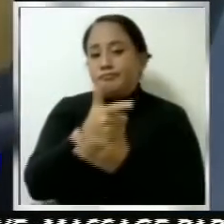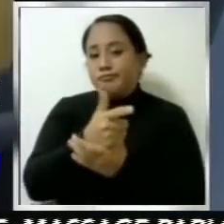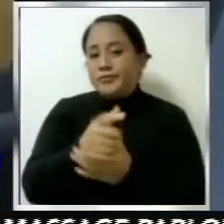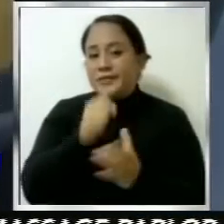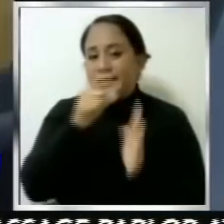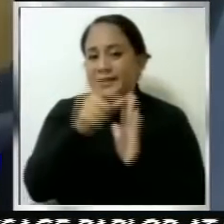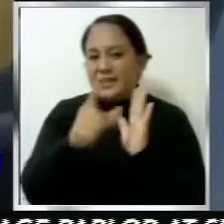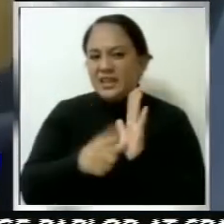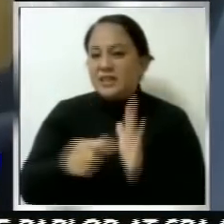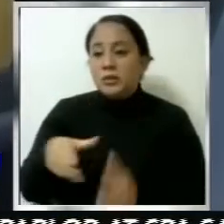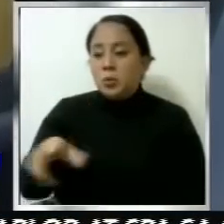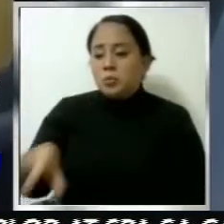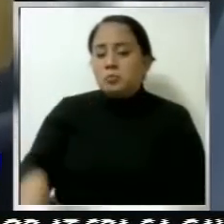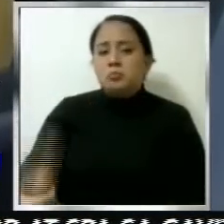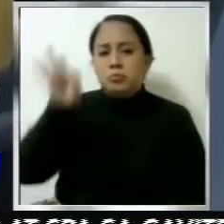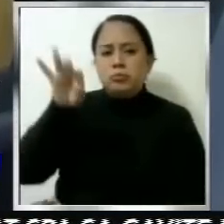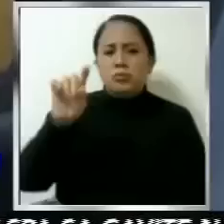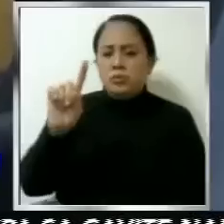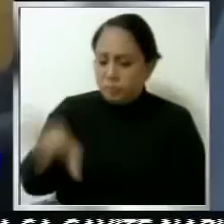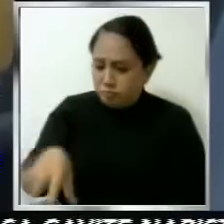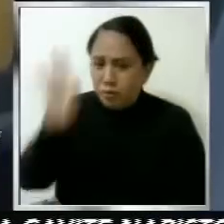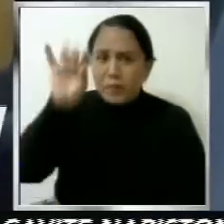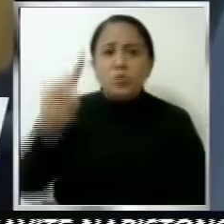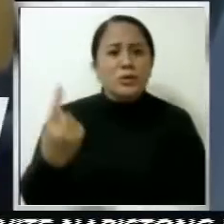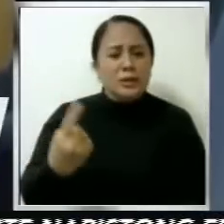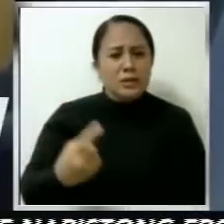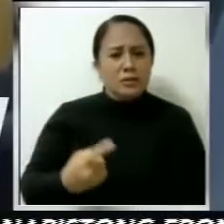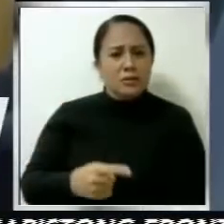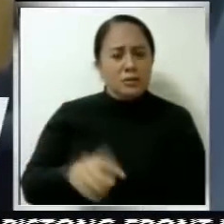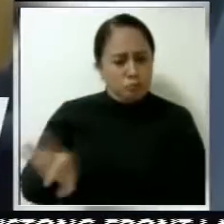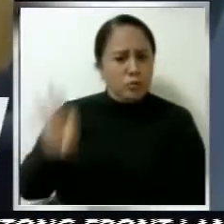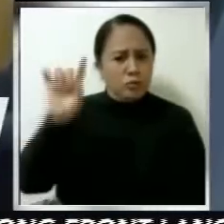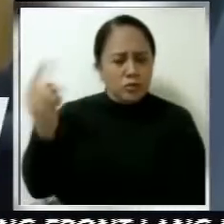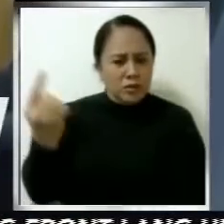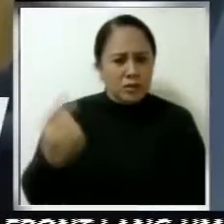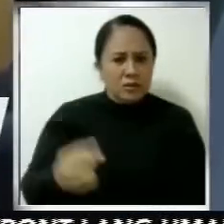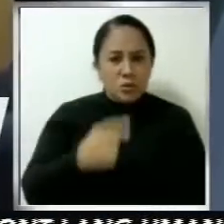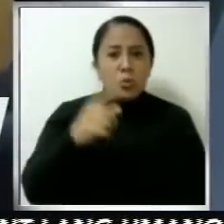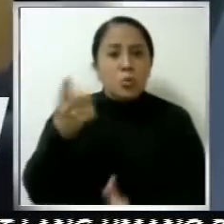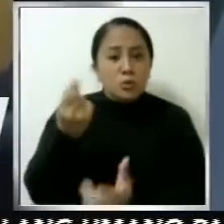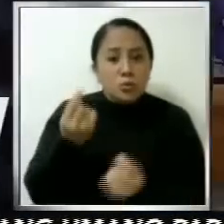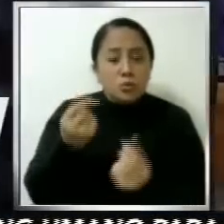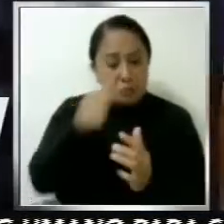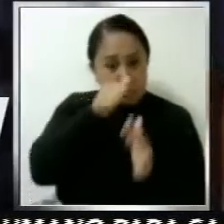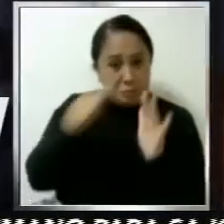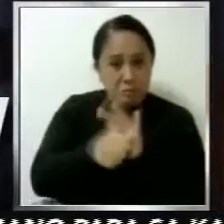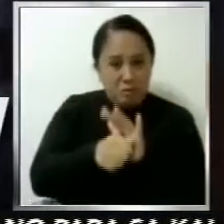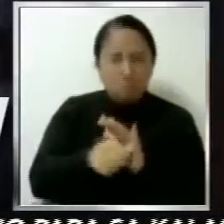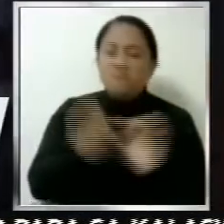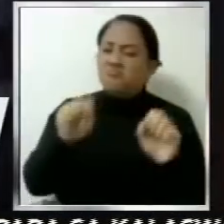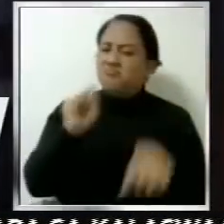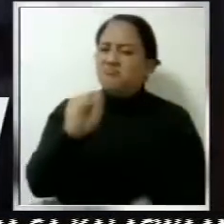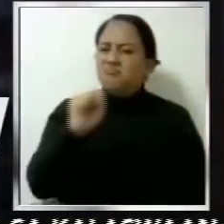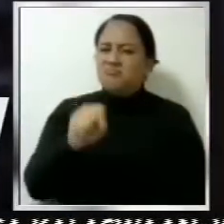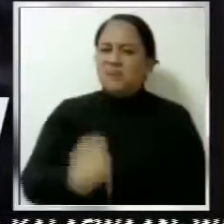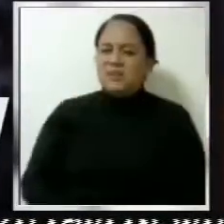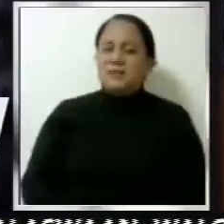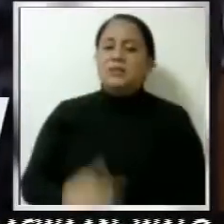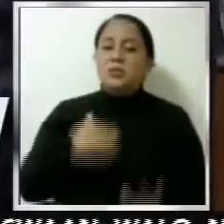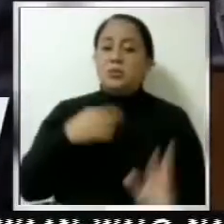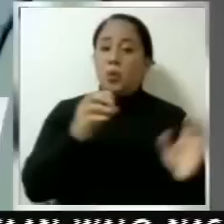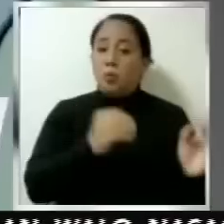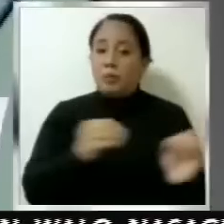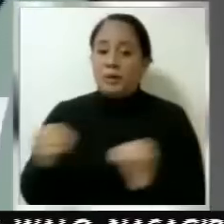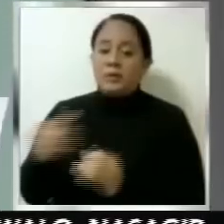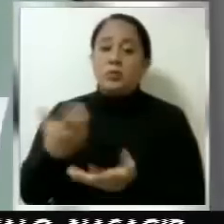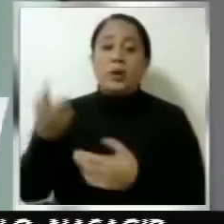sir. Pero napulot mo? Tapos, tinago ko po. Tinago mo? Yes, sir. Yun lang po yung mali. Ikinasa ang mga operasyon sa Tondo sa